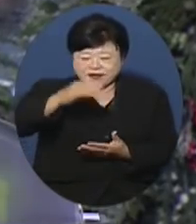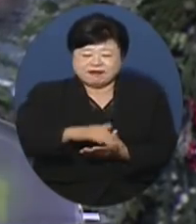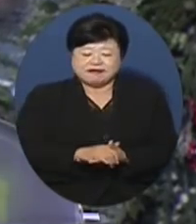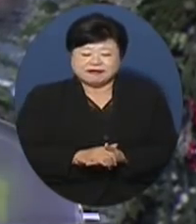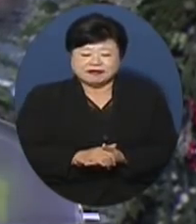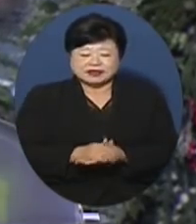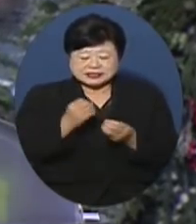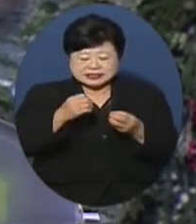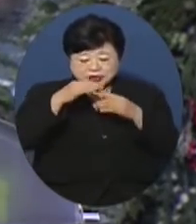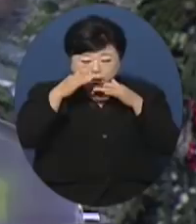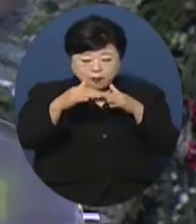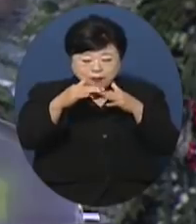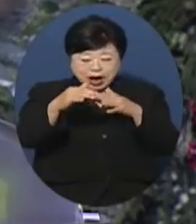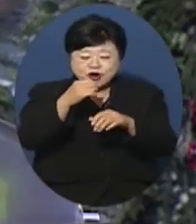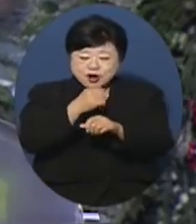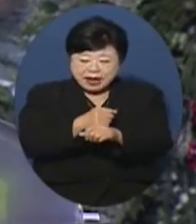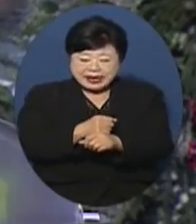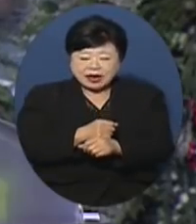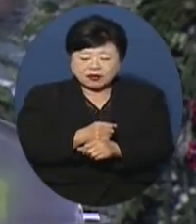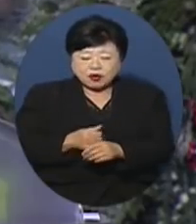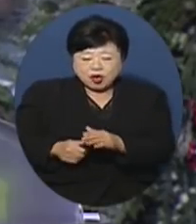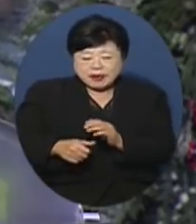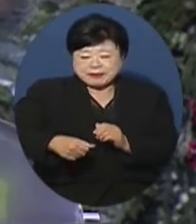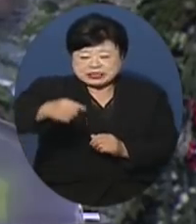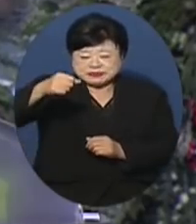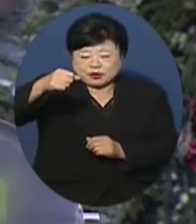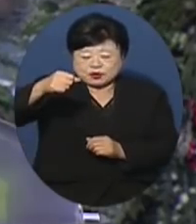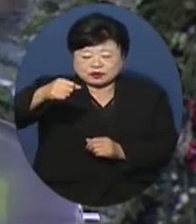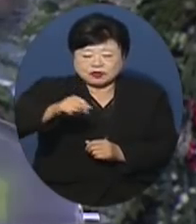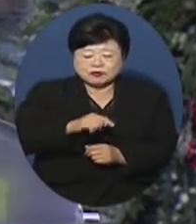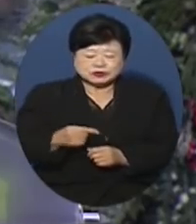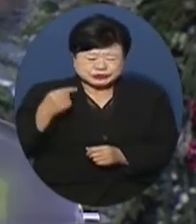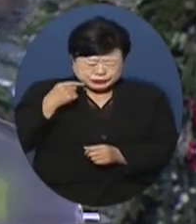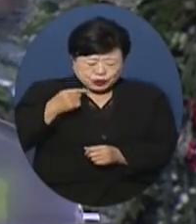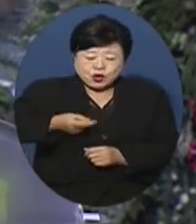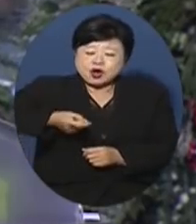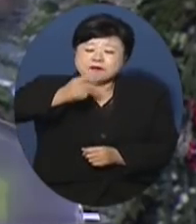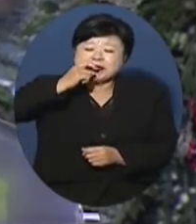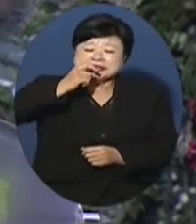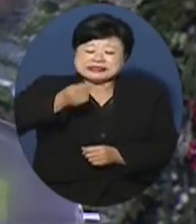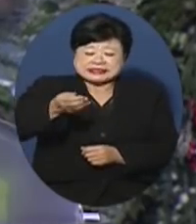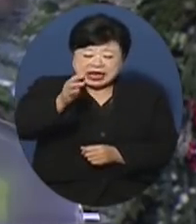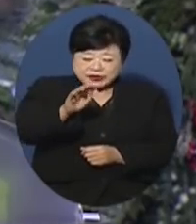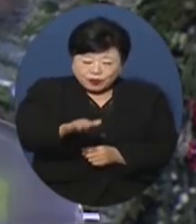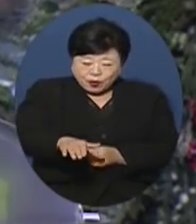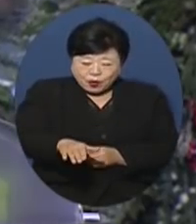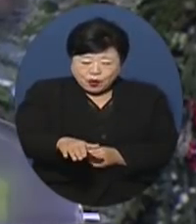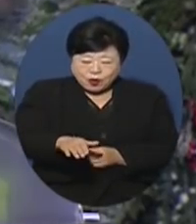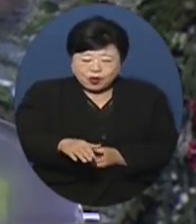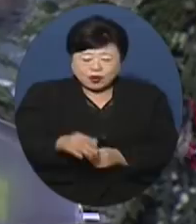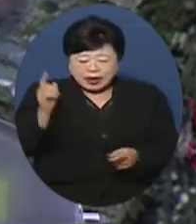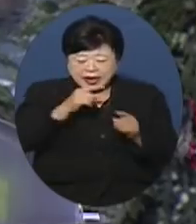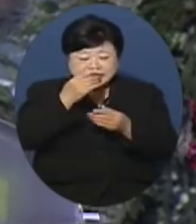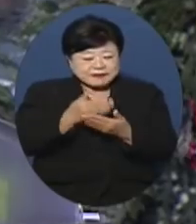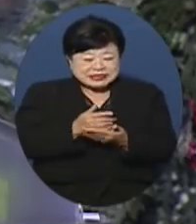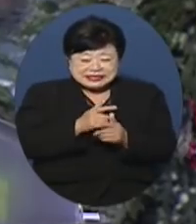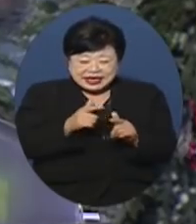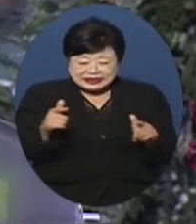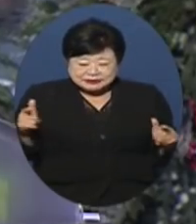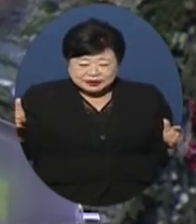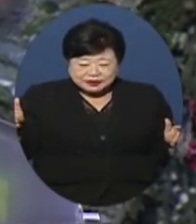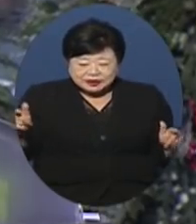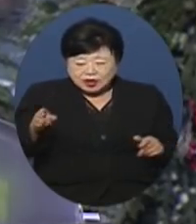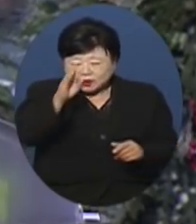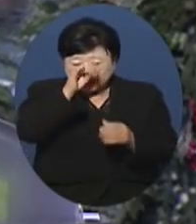쫓아내며 새 방언을 말하며 뱀을 집어올리며 무슨 독을 마실지라도 해를 받지